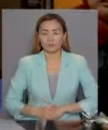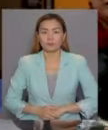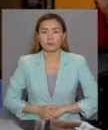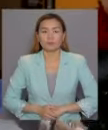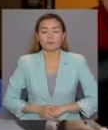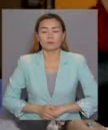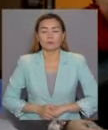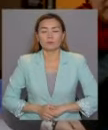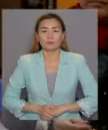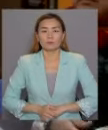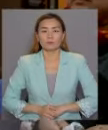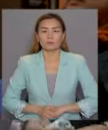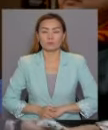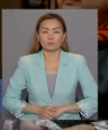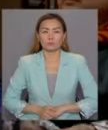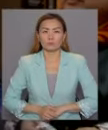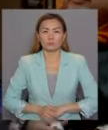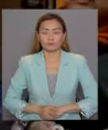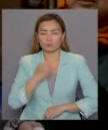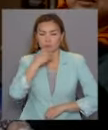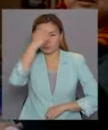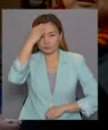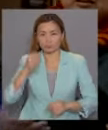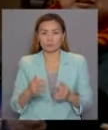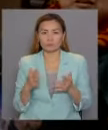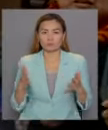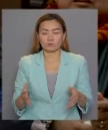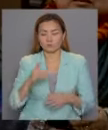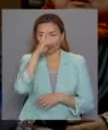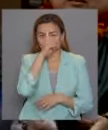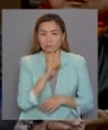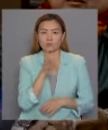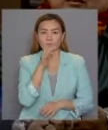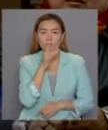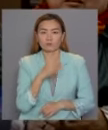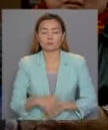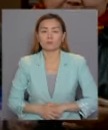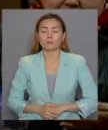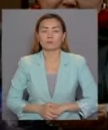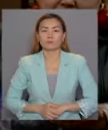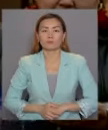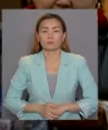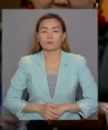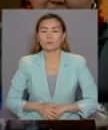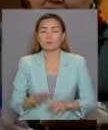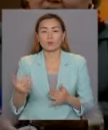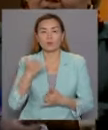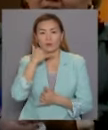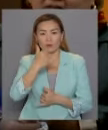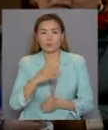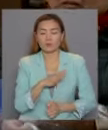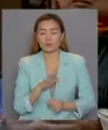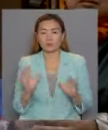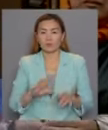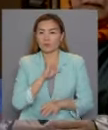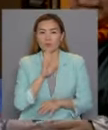көп-көп рахмет, мың алғысым айтам. Осыдан бір айға жуық бұрын Әділ орынбасарына хабарласып,